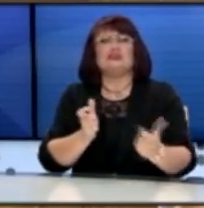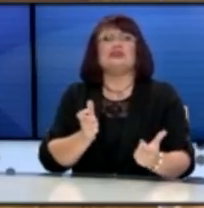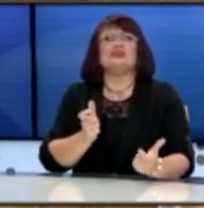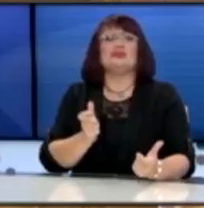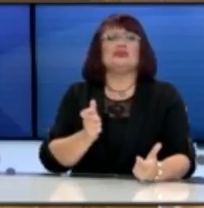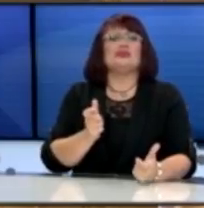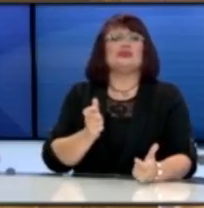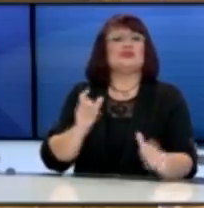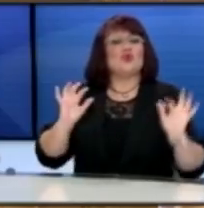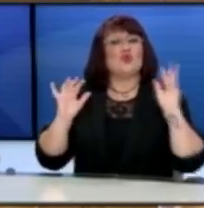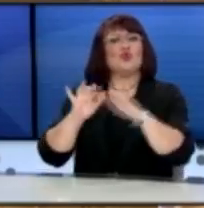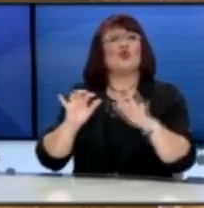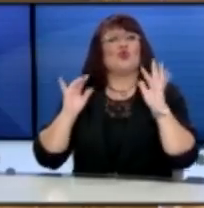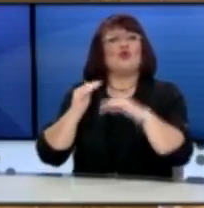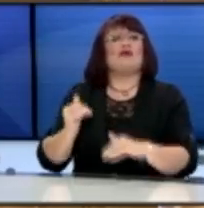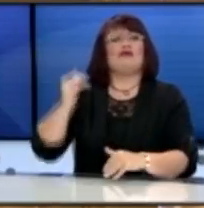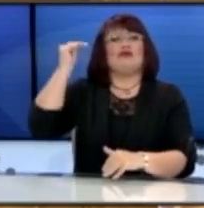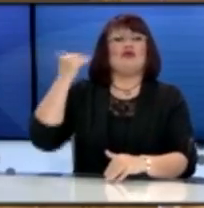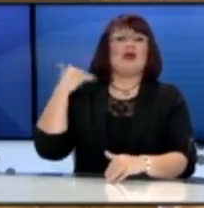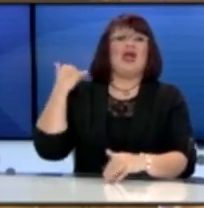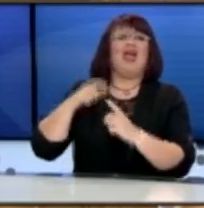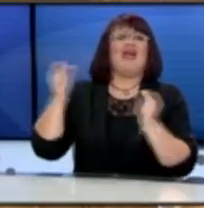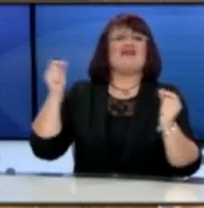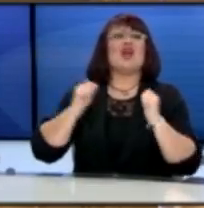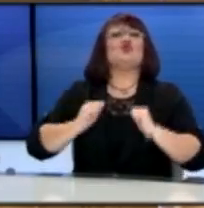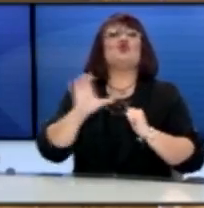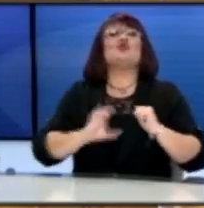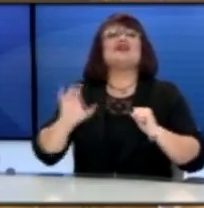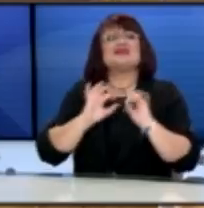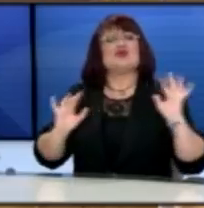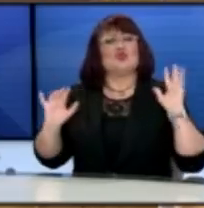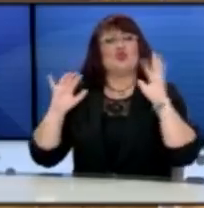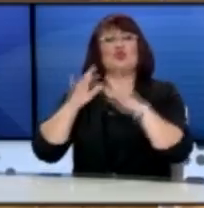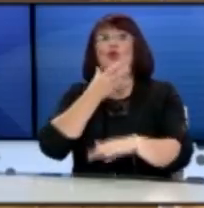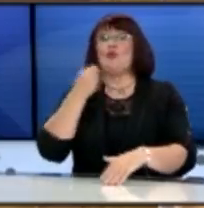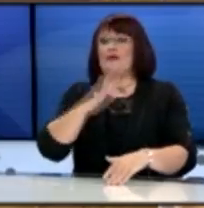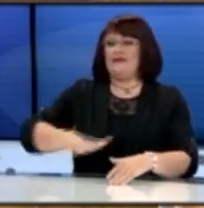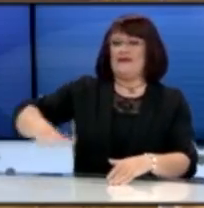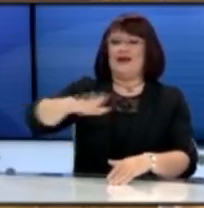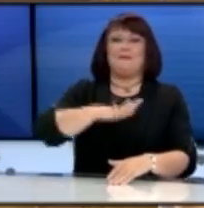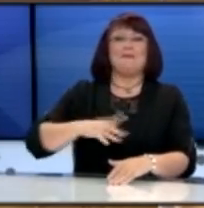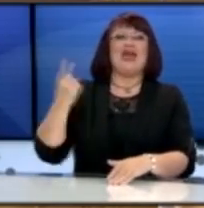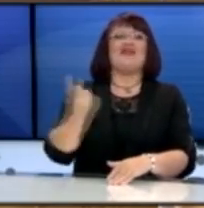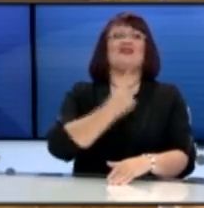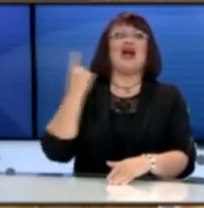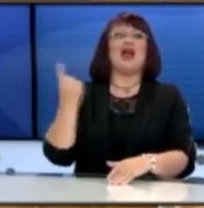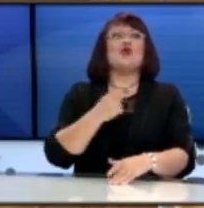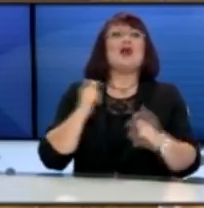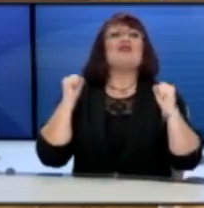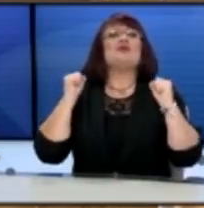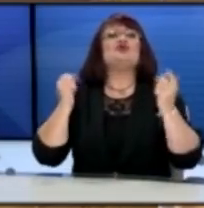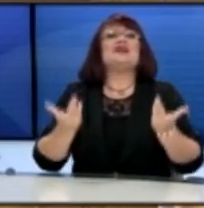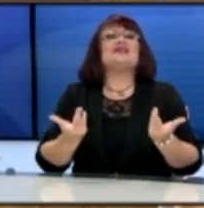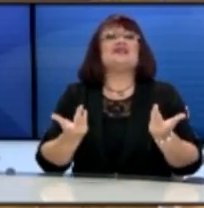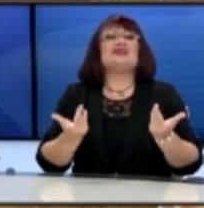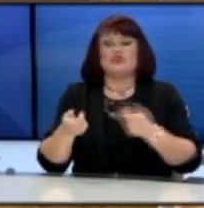περιοχές προσέλκυαν και ειδικά της Βόρειας Εύβοιας πάρα πολλούς τουρίστες λόγω του φυσικού της πλούτου. Πώς θα επιβιώσουν